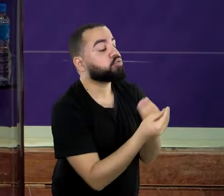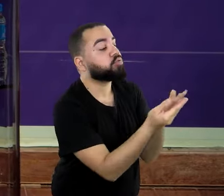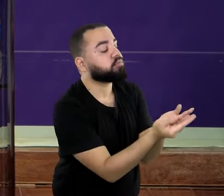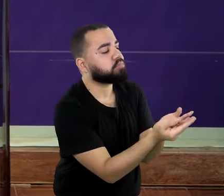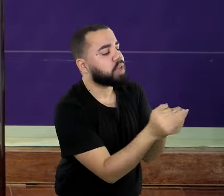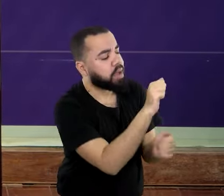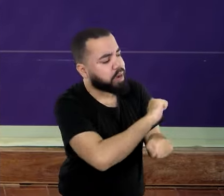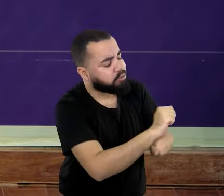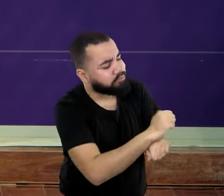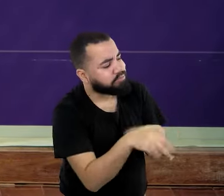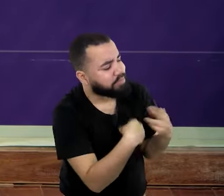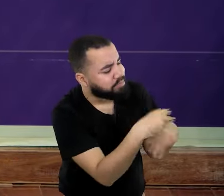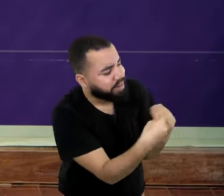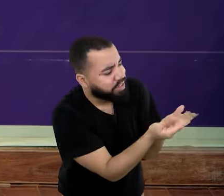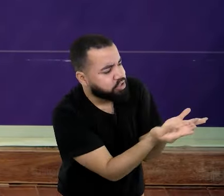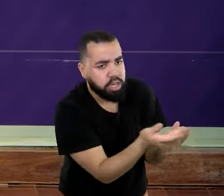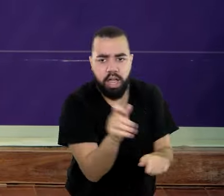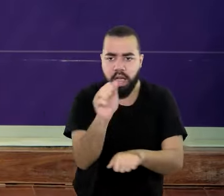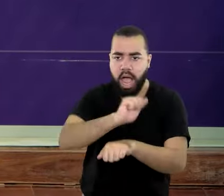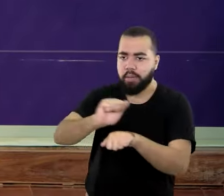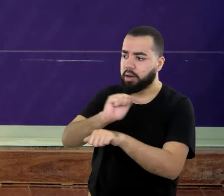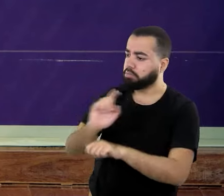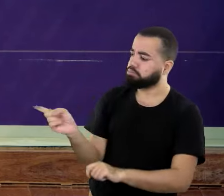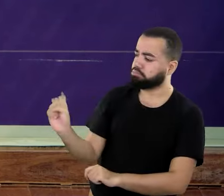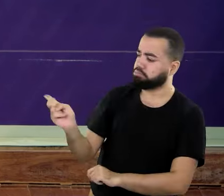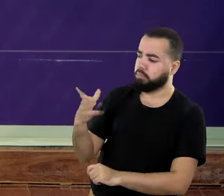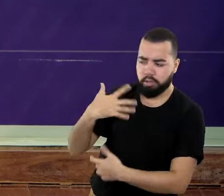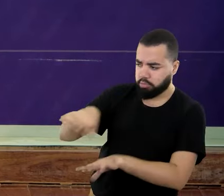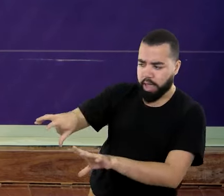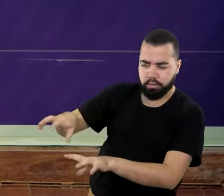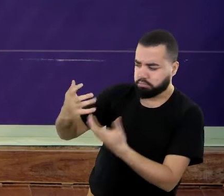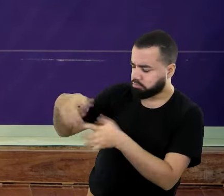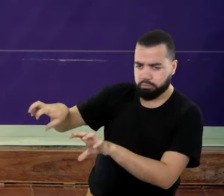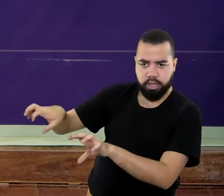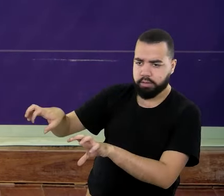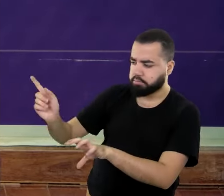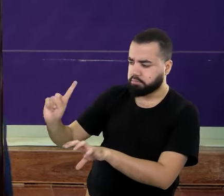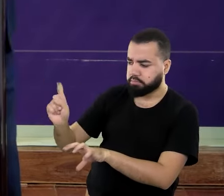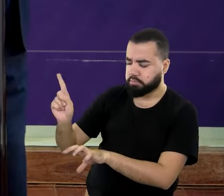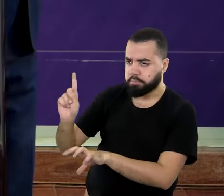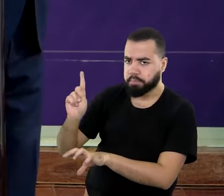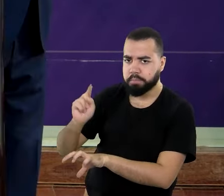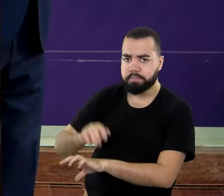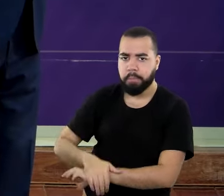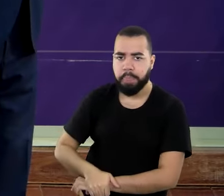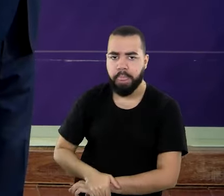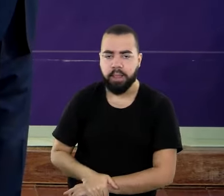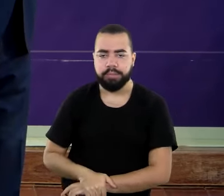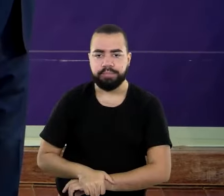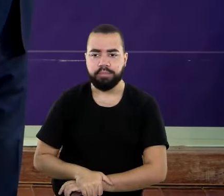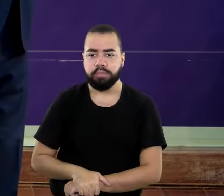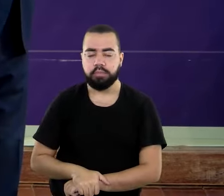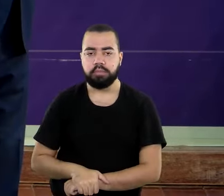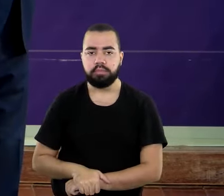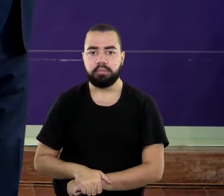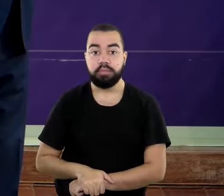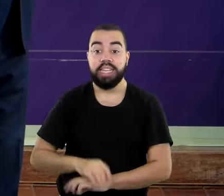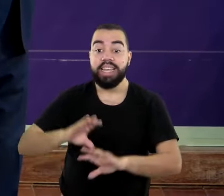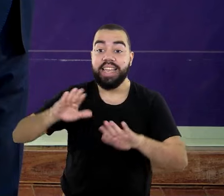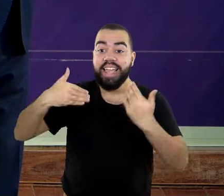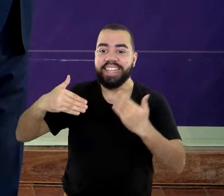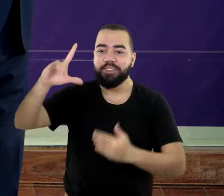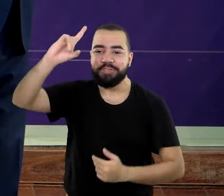그 선물을 거절하니까 예수님이 하나님이 선물을 주셨습니다. E quando ele rejeita o presente, Deus